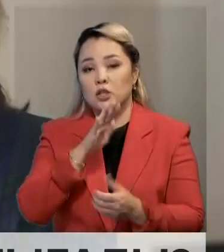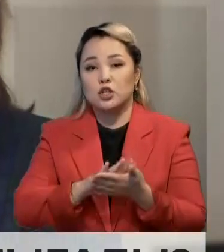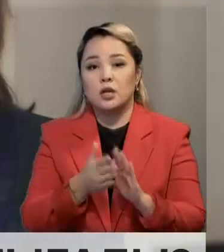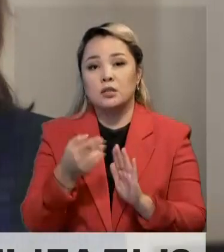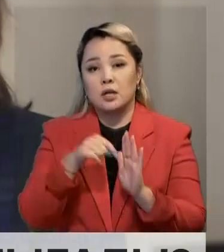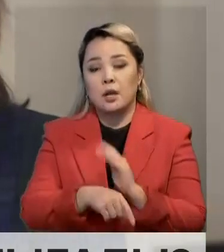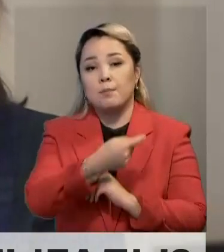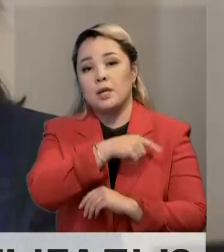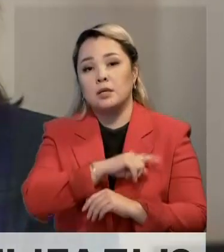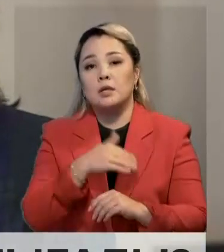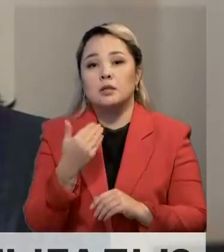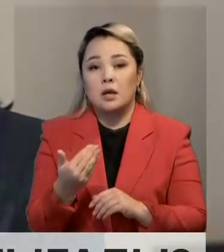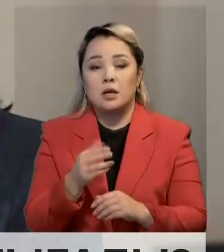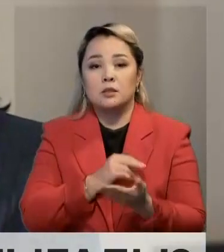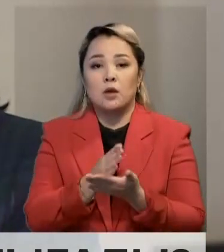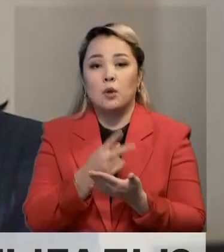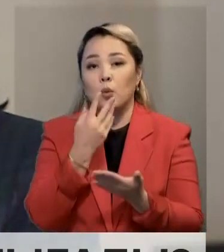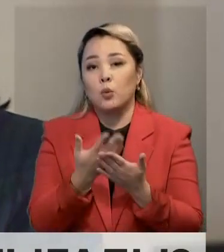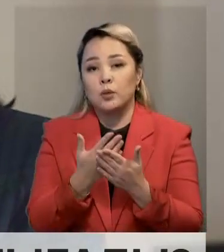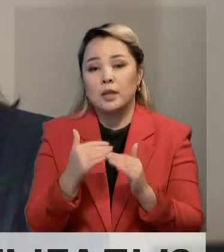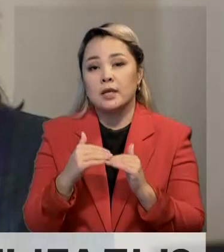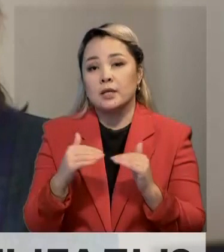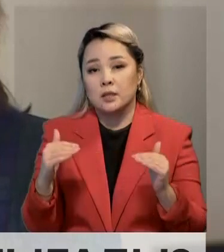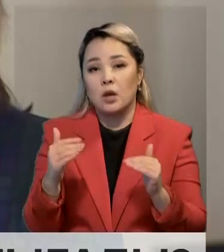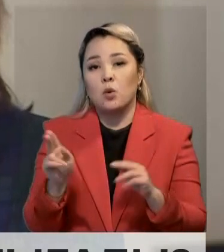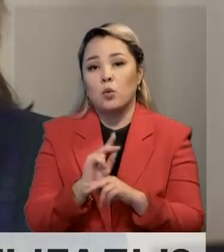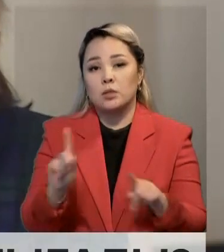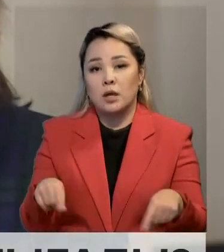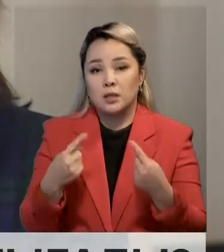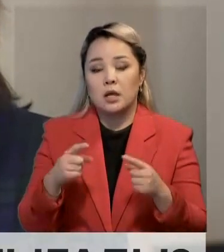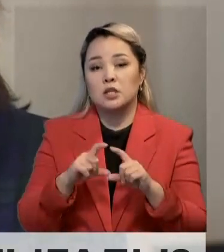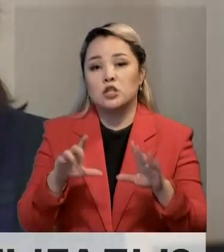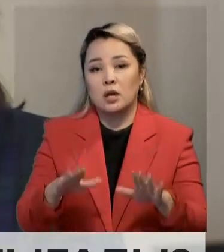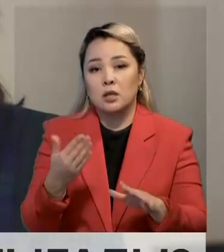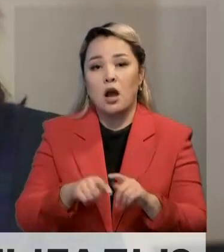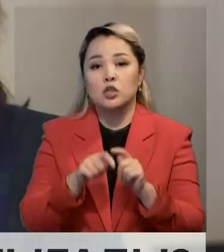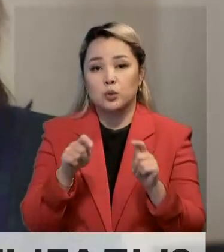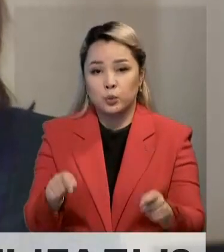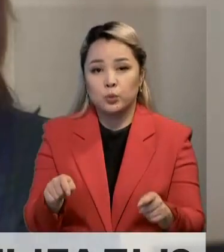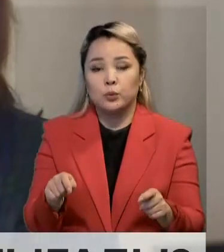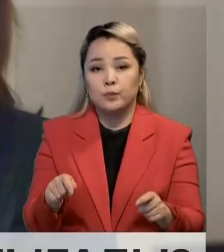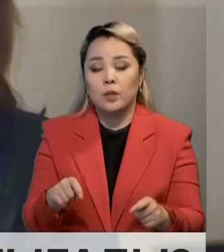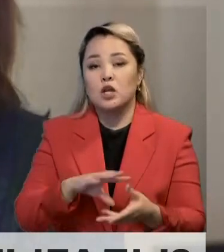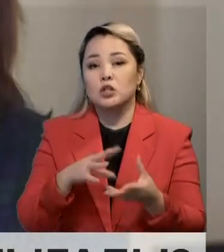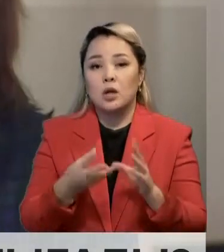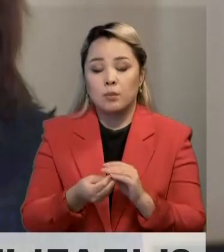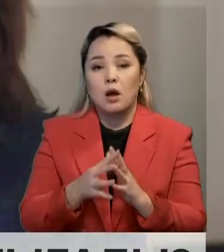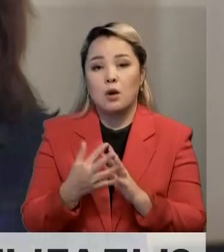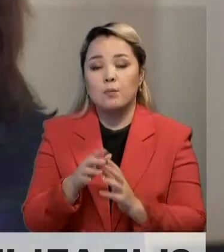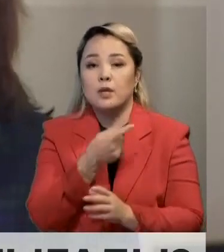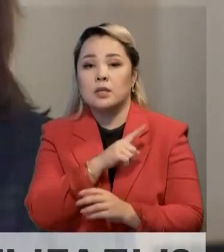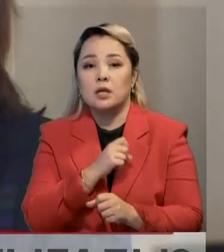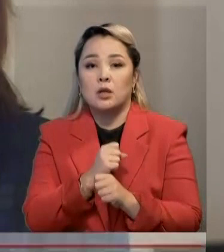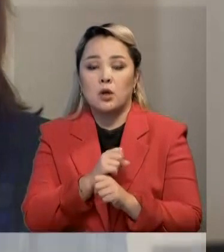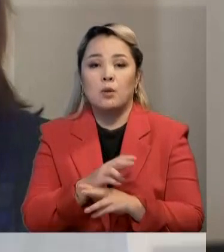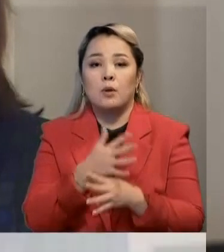осы медициналық қызмет көрсету деңгейінің оңалту кешендерін ашу, жалпы ауыл медицинасына